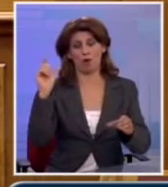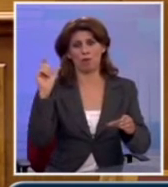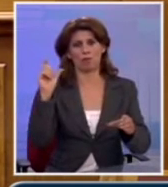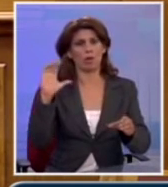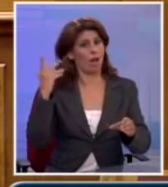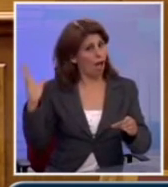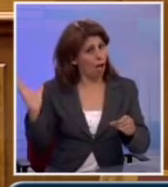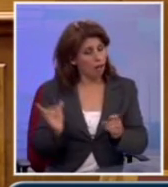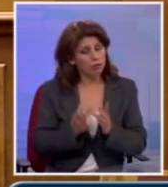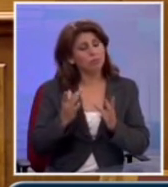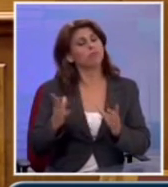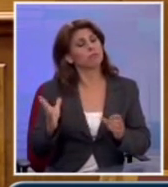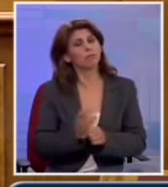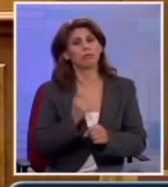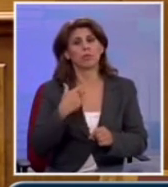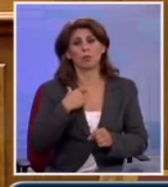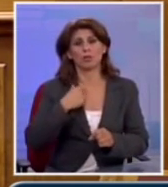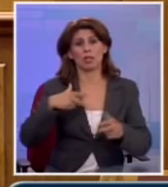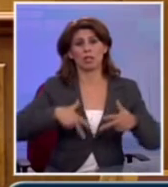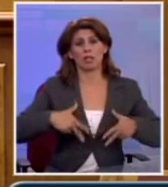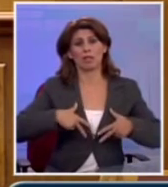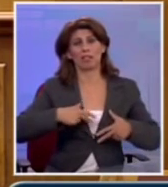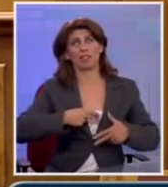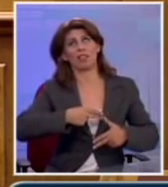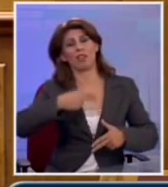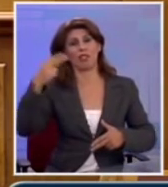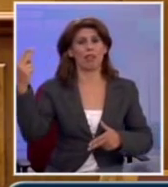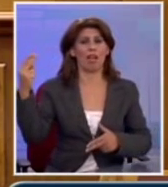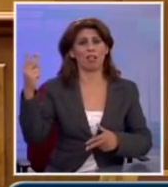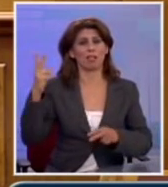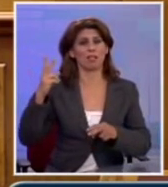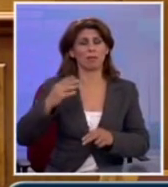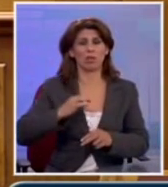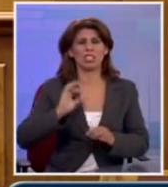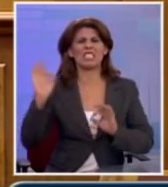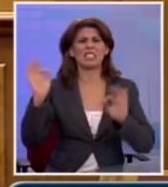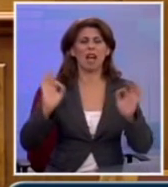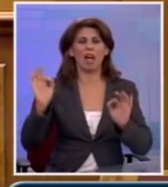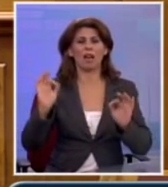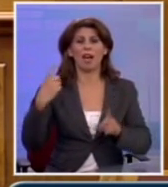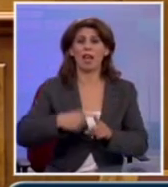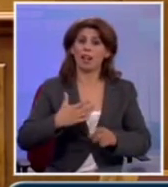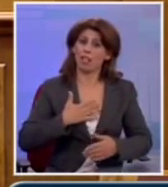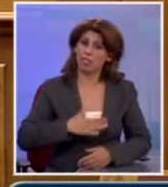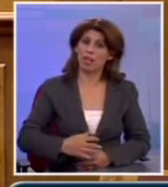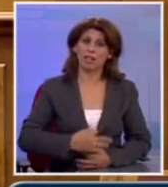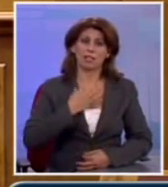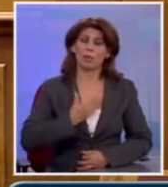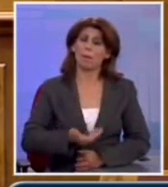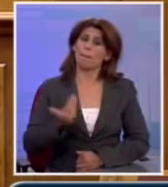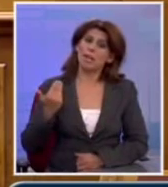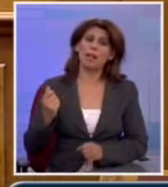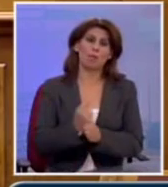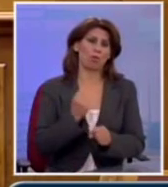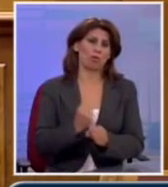Γιατί όπως έχει πει ένας κυβερνητικός αστέρας, οι Έλληνες θέλουν αξιοπρέπεια πριν από δουλειές και